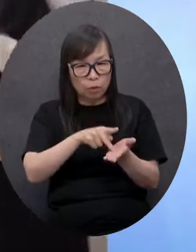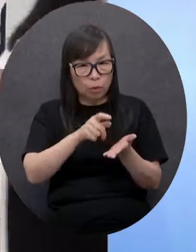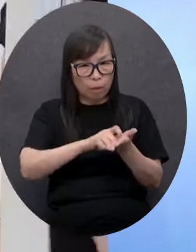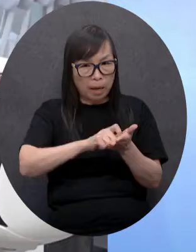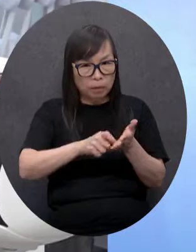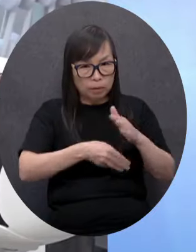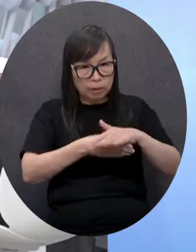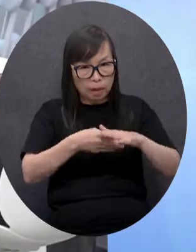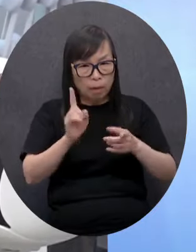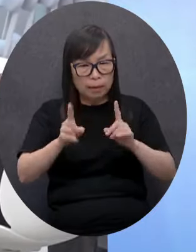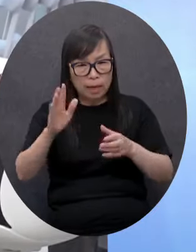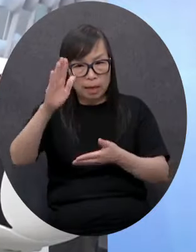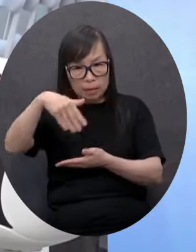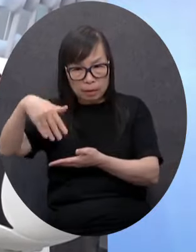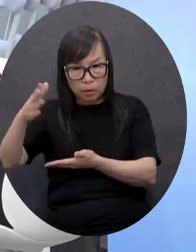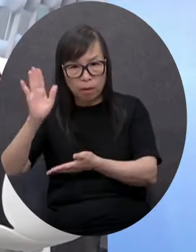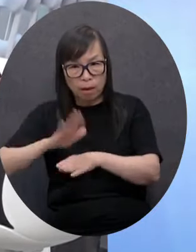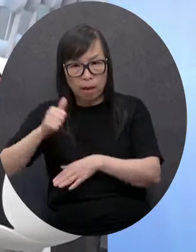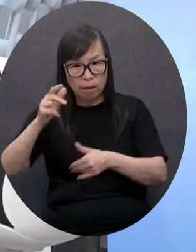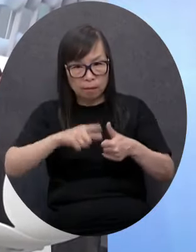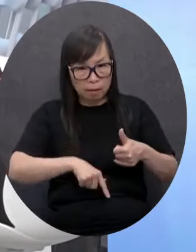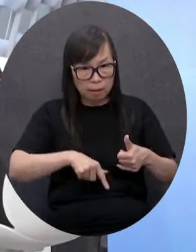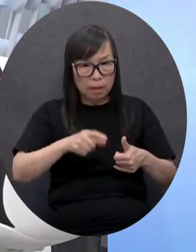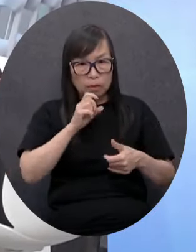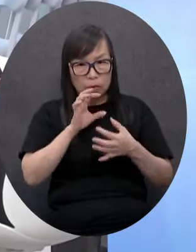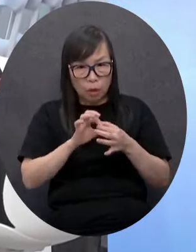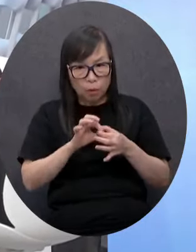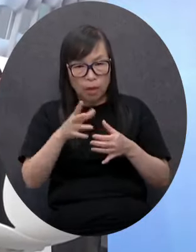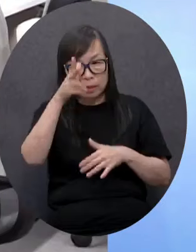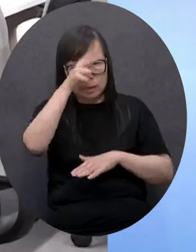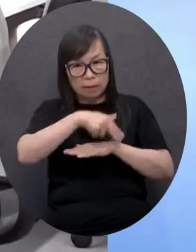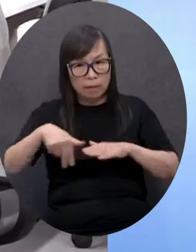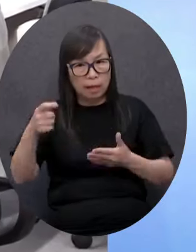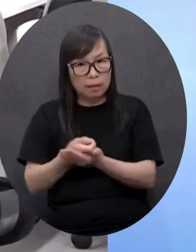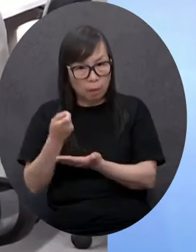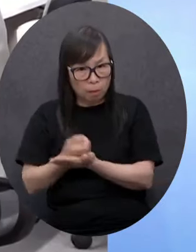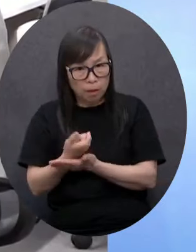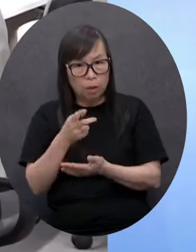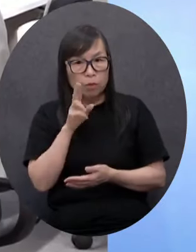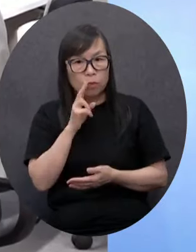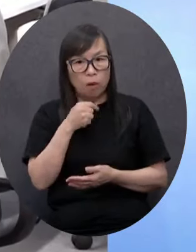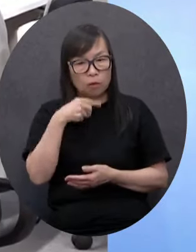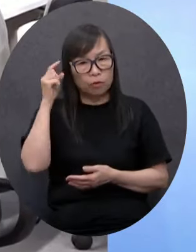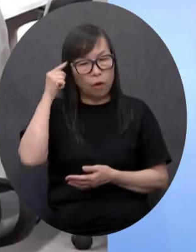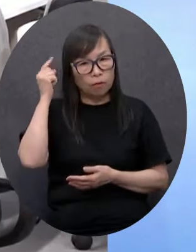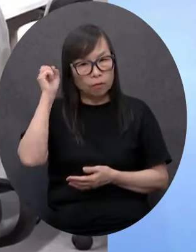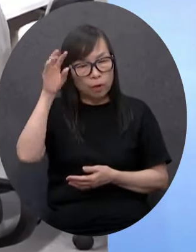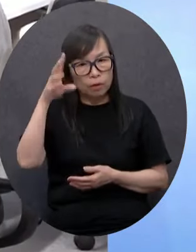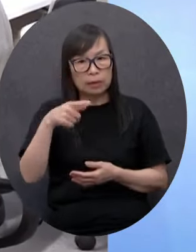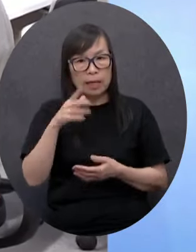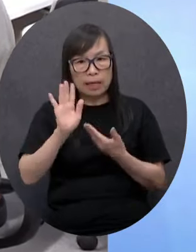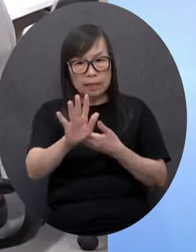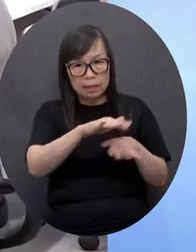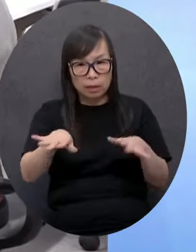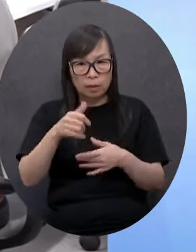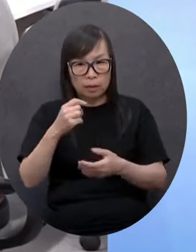室啊，或者系招人才啊，都会有相关嘅政策优惠啦。所以如果我系想创业嘅话咧，前海有一个好好